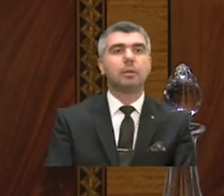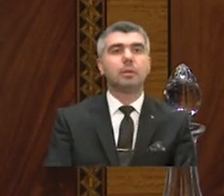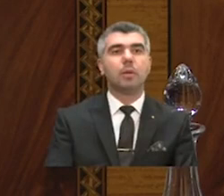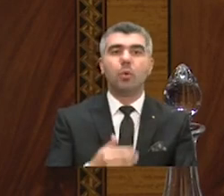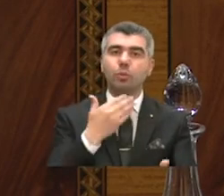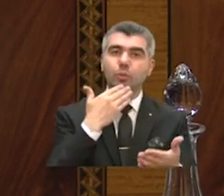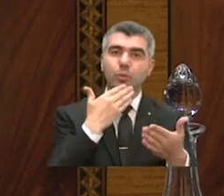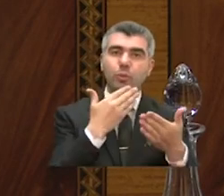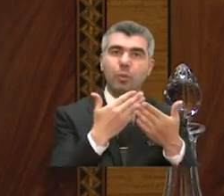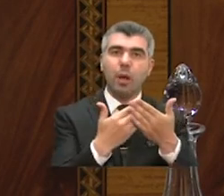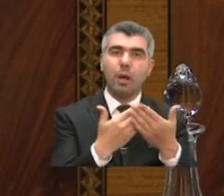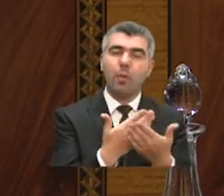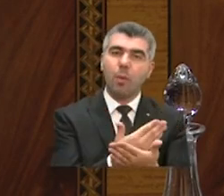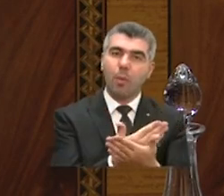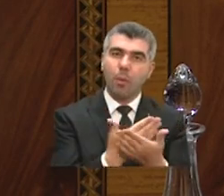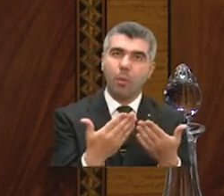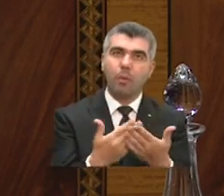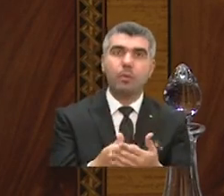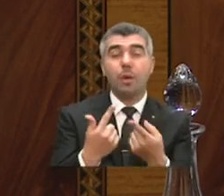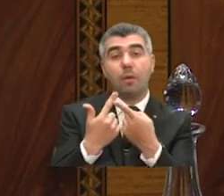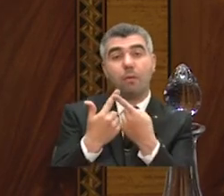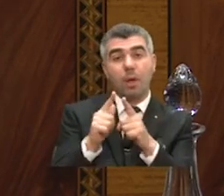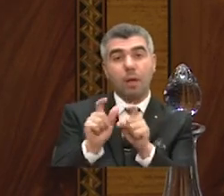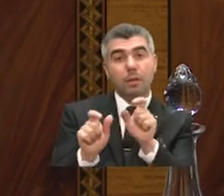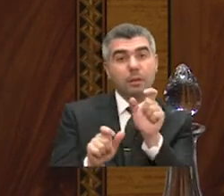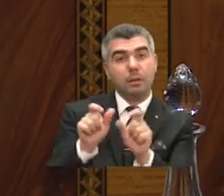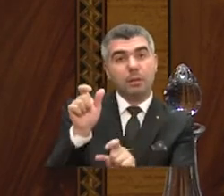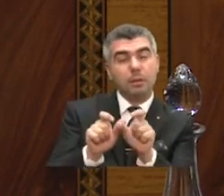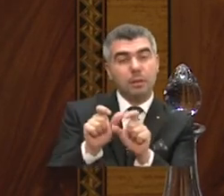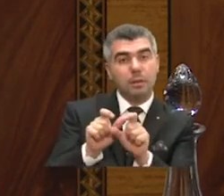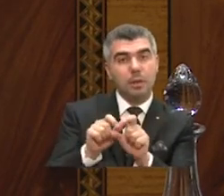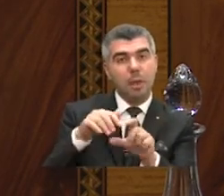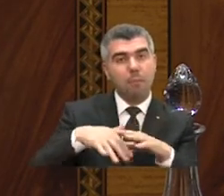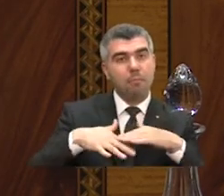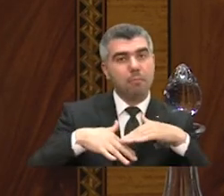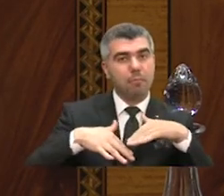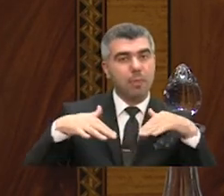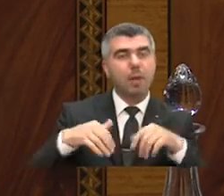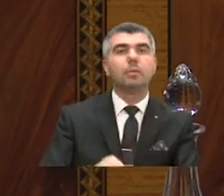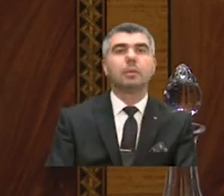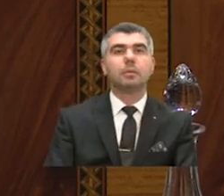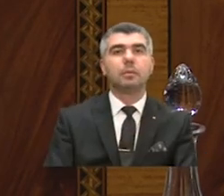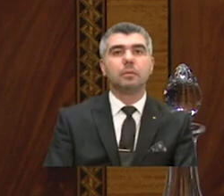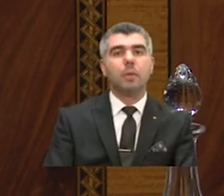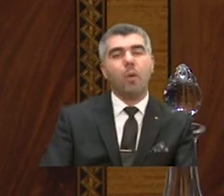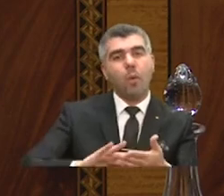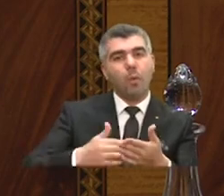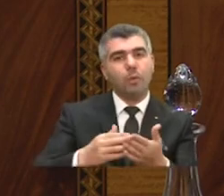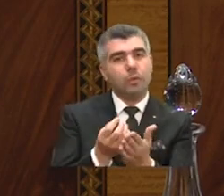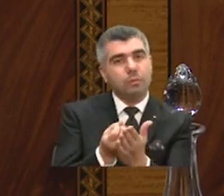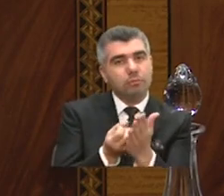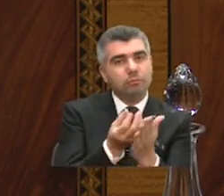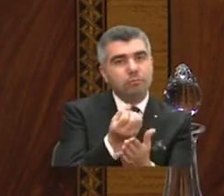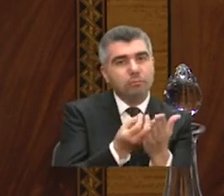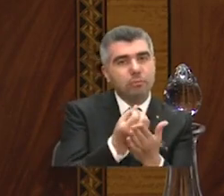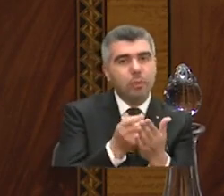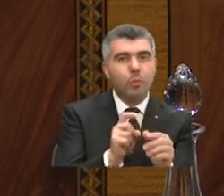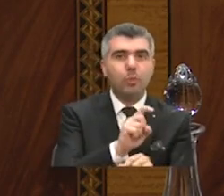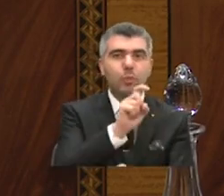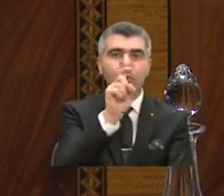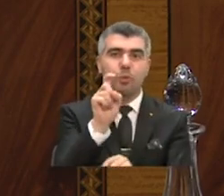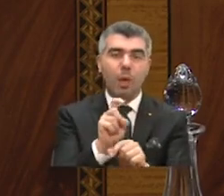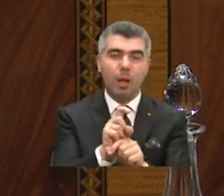بالشكر للسيدات والسادة النواب المحترمين على تفضلهم بطرح أسئلتهم في